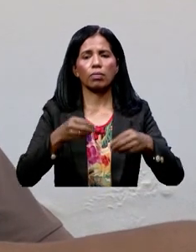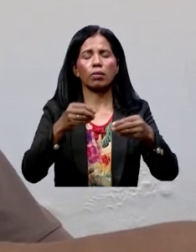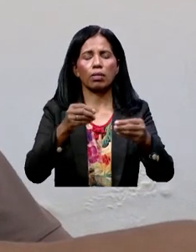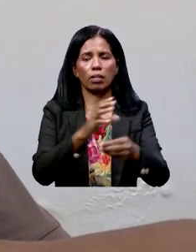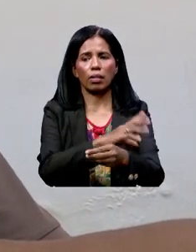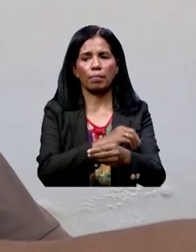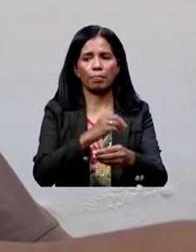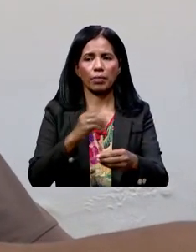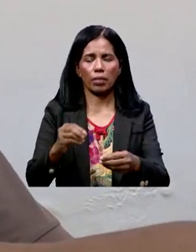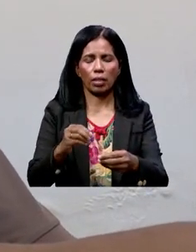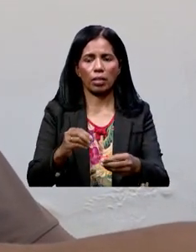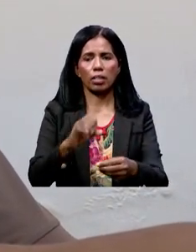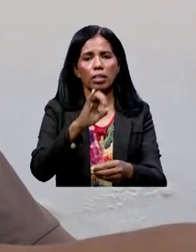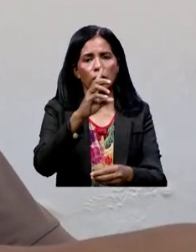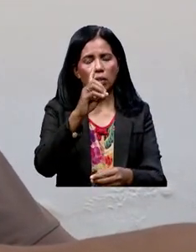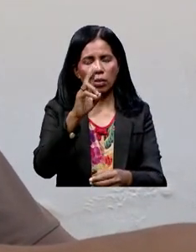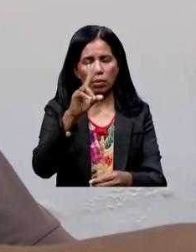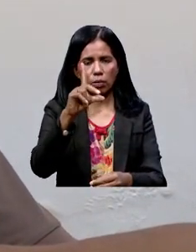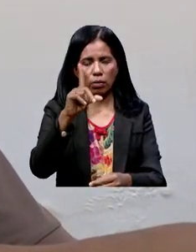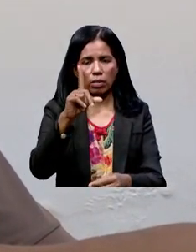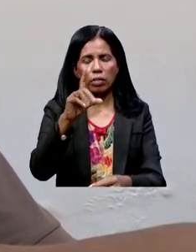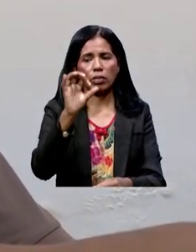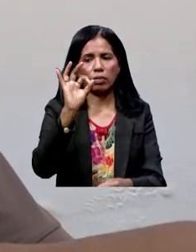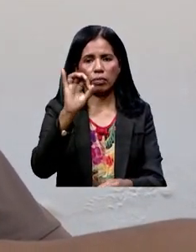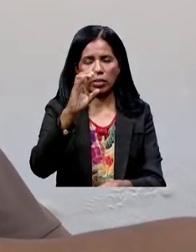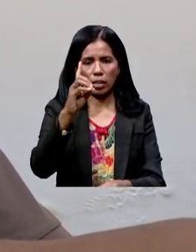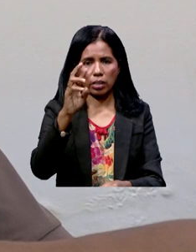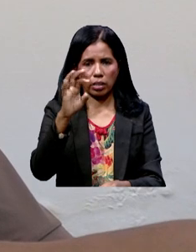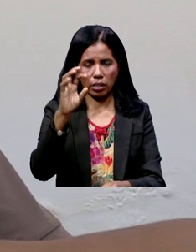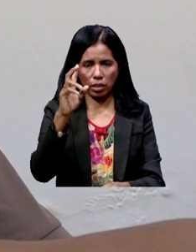minal aidin wal faizin. Selamat hari raya Idul Fitri